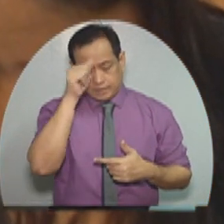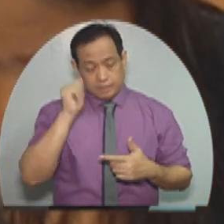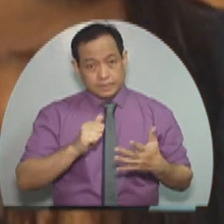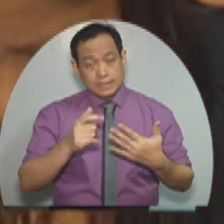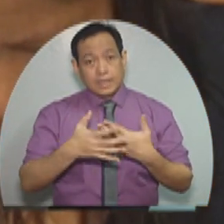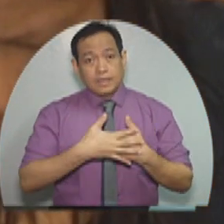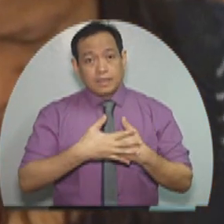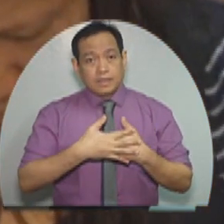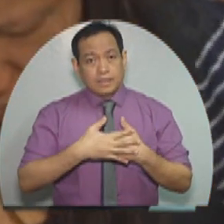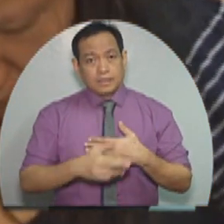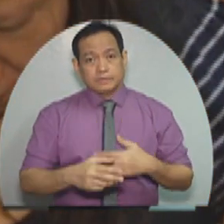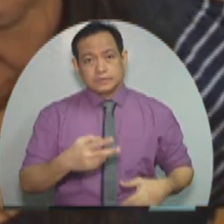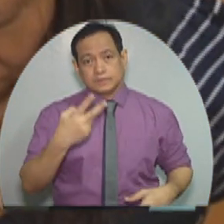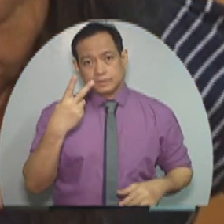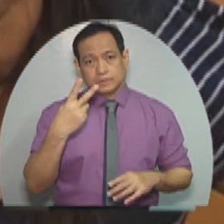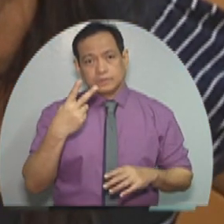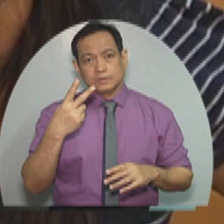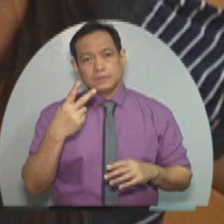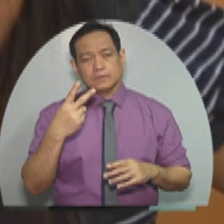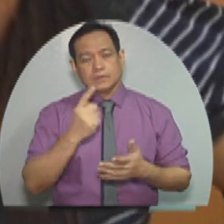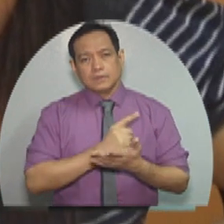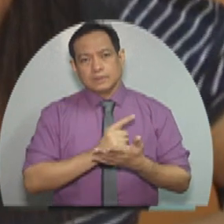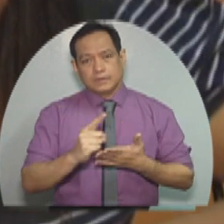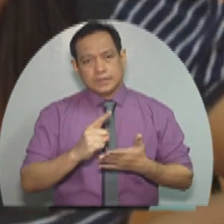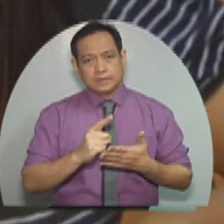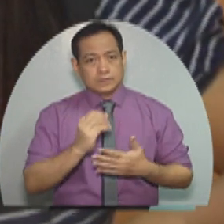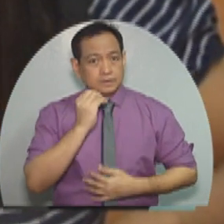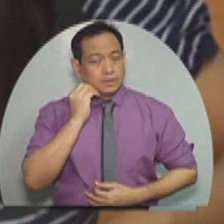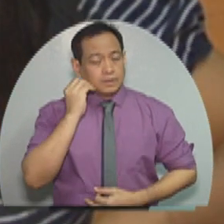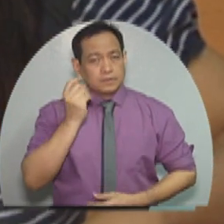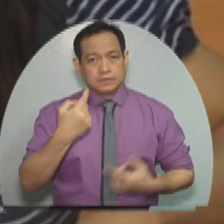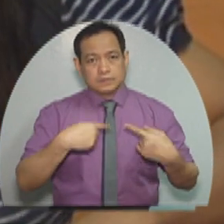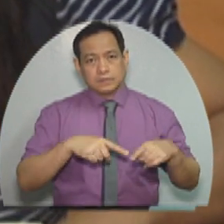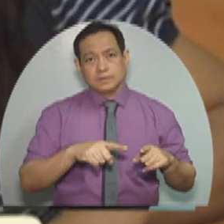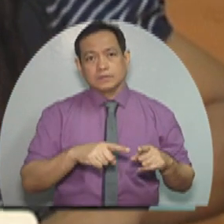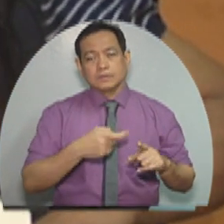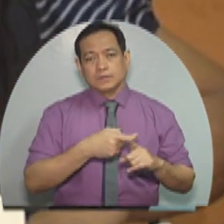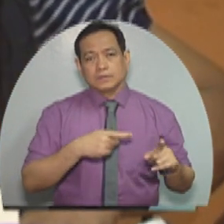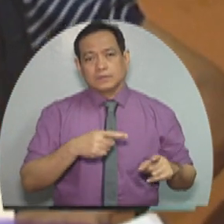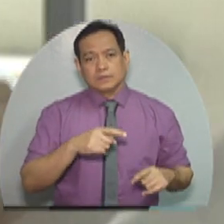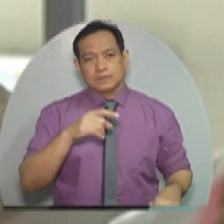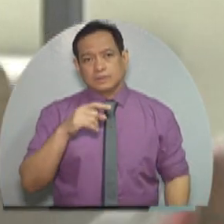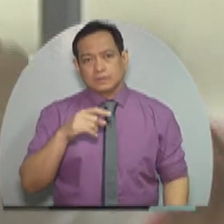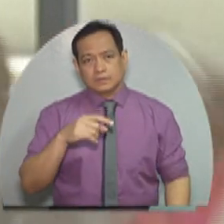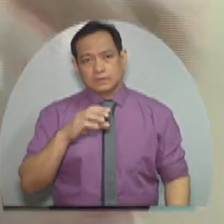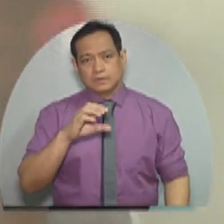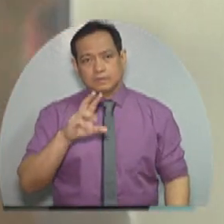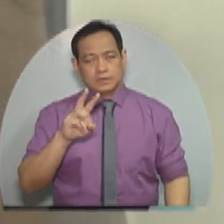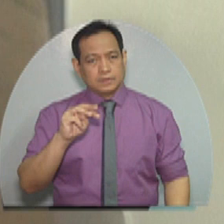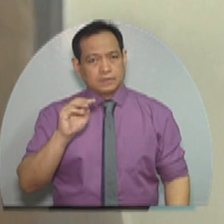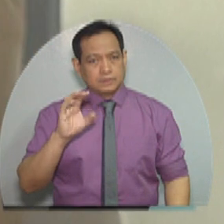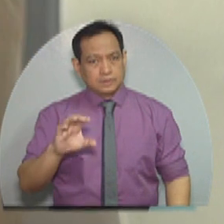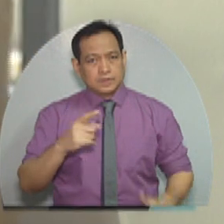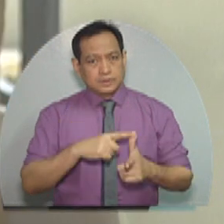April, pagkatapos ng 2 weeks namin sa bahay na lumabas galing CBMC po,